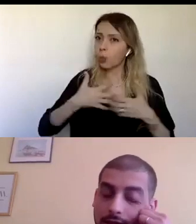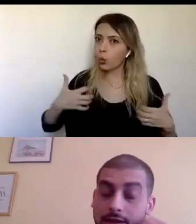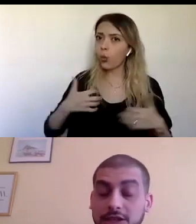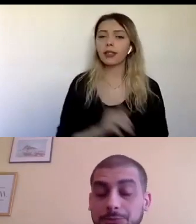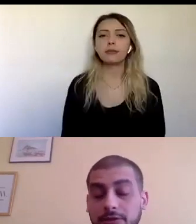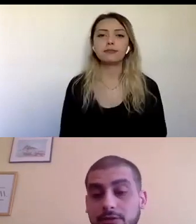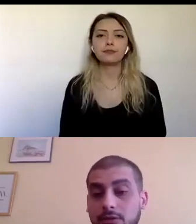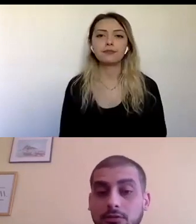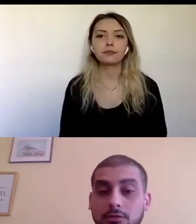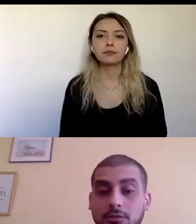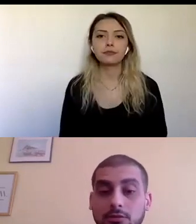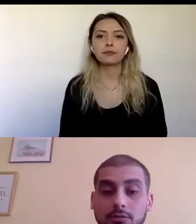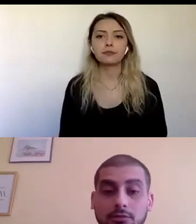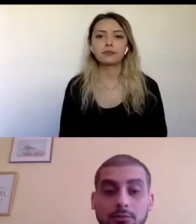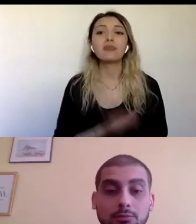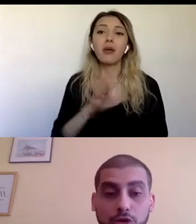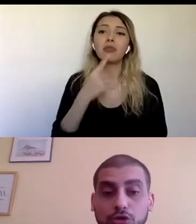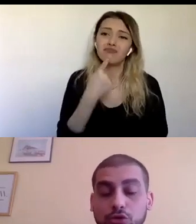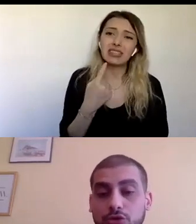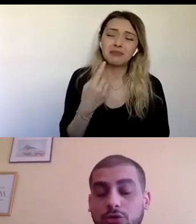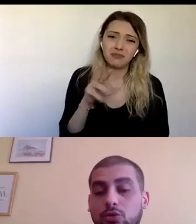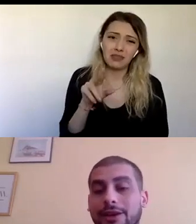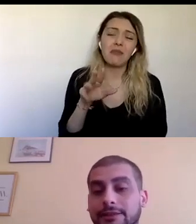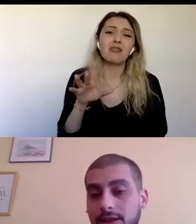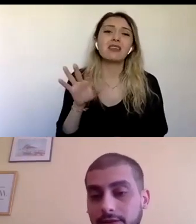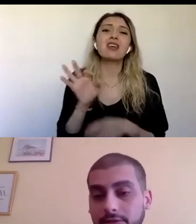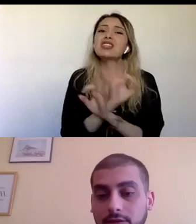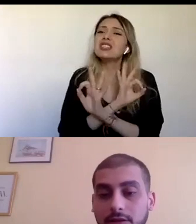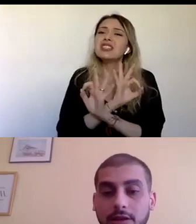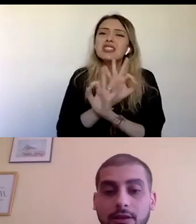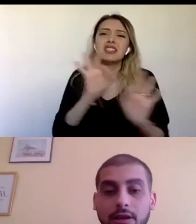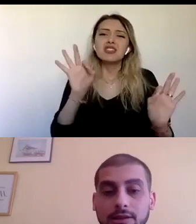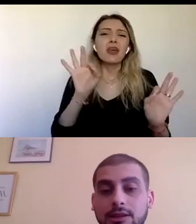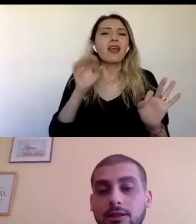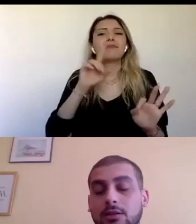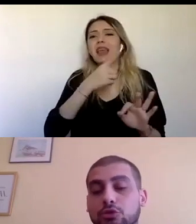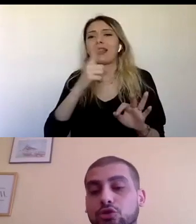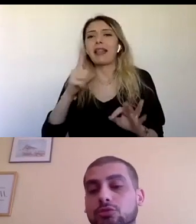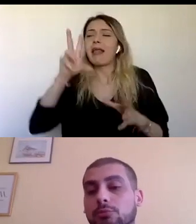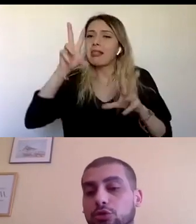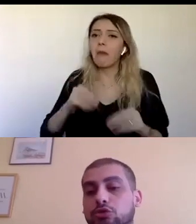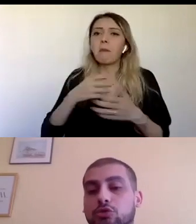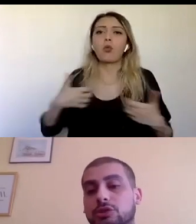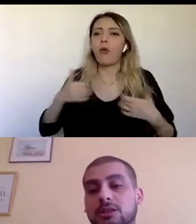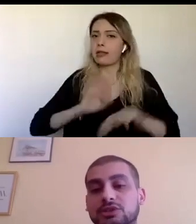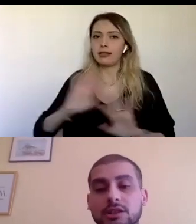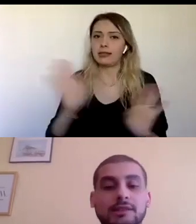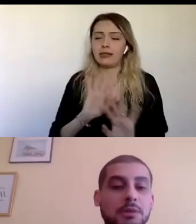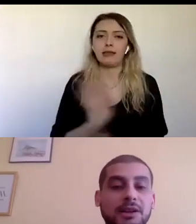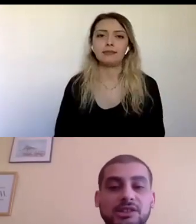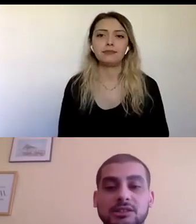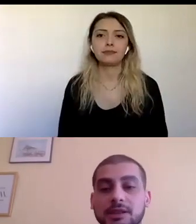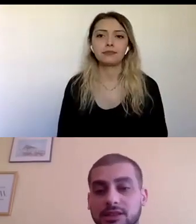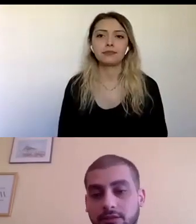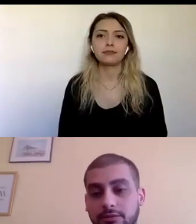gibi hiçbir bulut sunucu güvenli değildir. Aksine bütün bulut sunucu dediğimiz şey